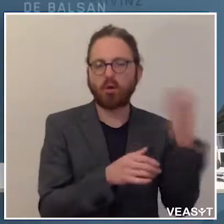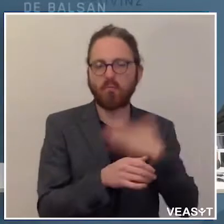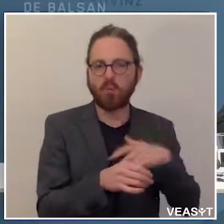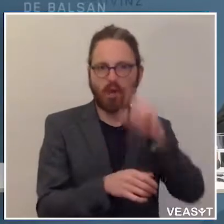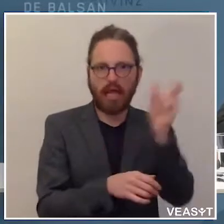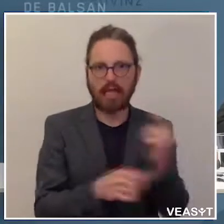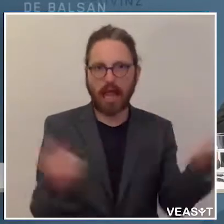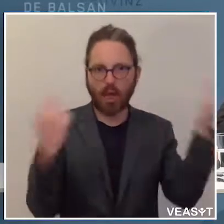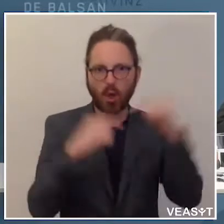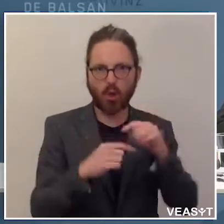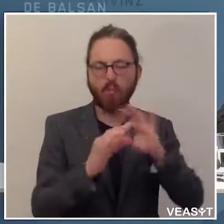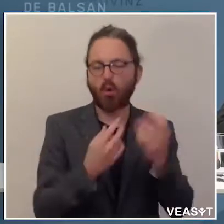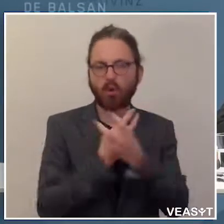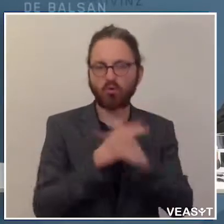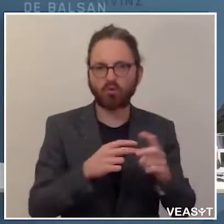italiana